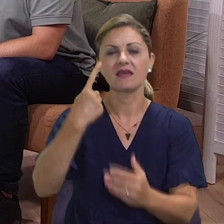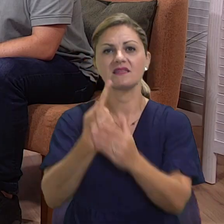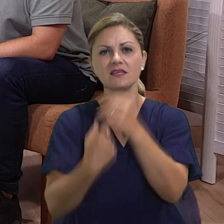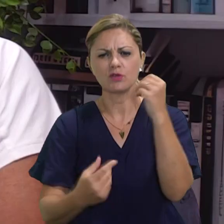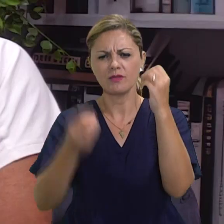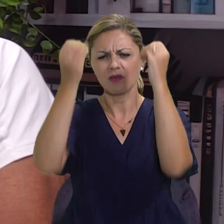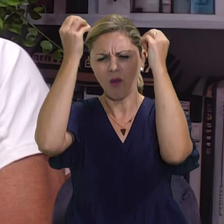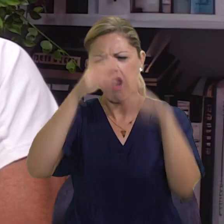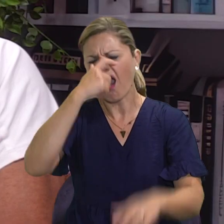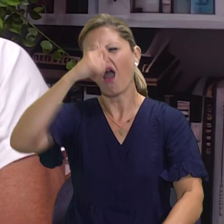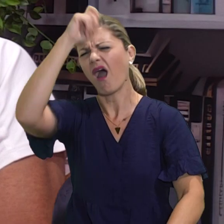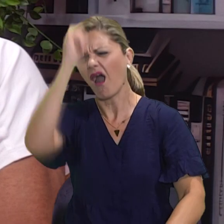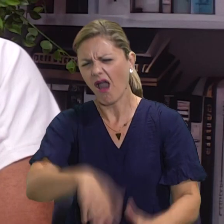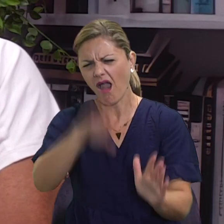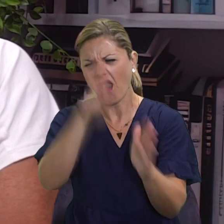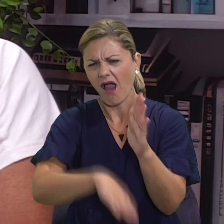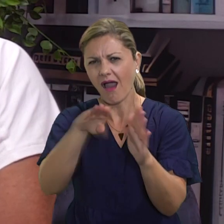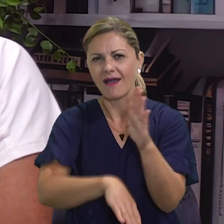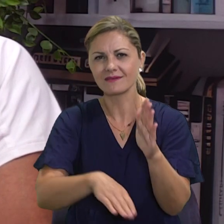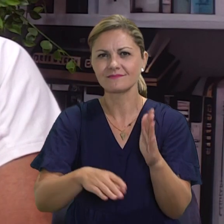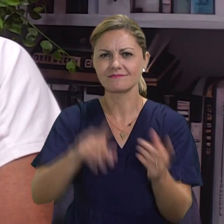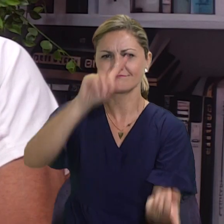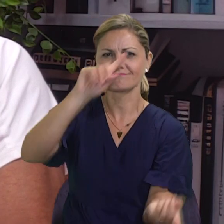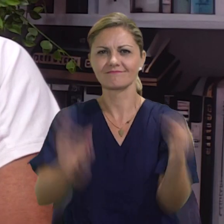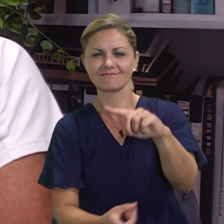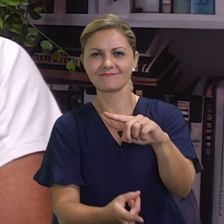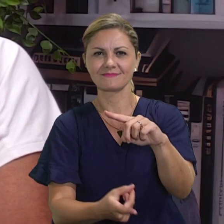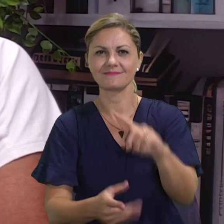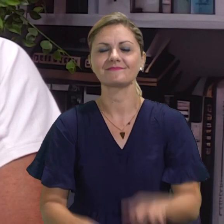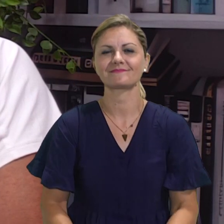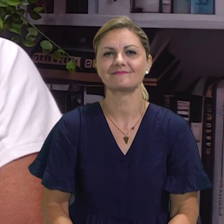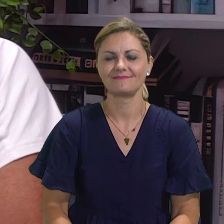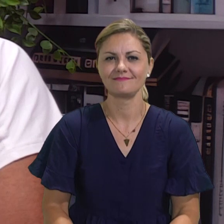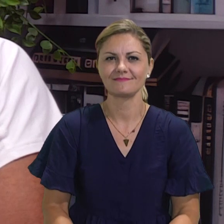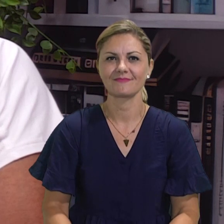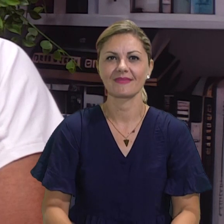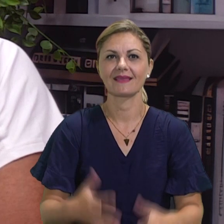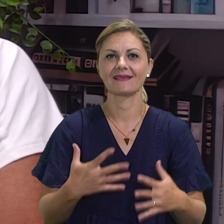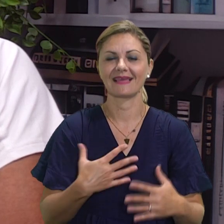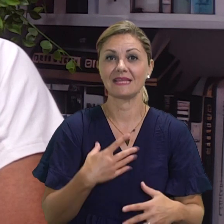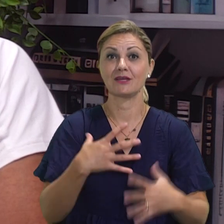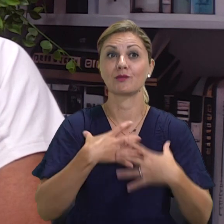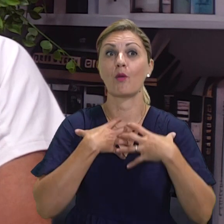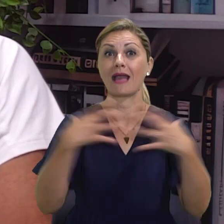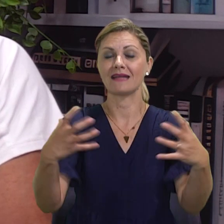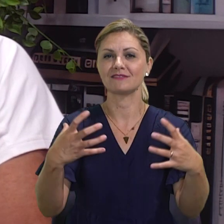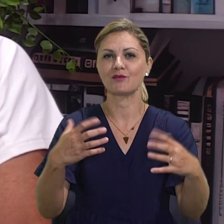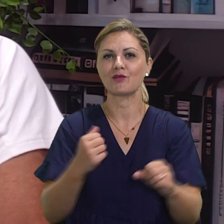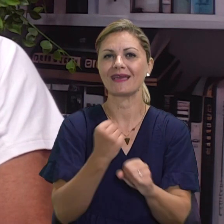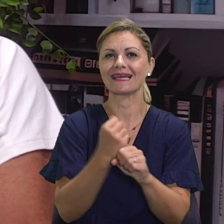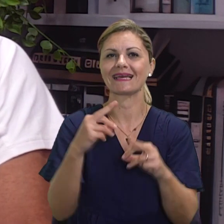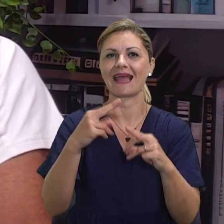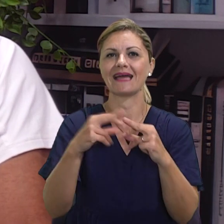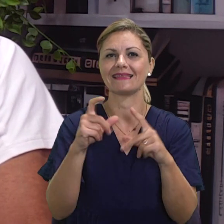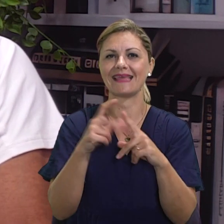onda si na vrhu, čini nešto malo, odmah padaš doli. Znači, kad imaš tu tu veličinu, svo to obilje, to se zove grandeca. S druge strane,